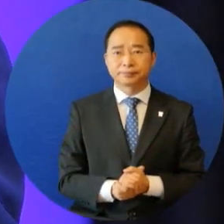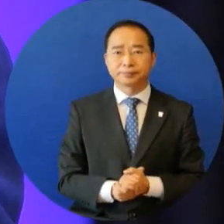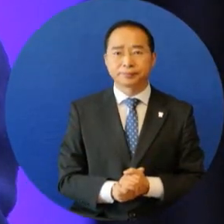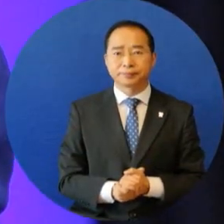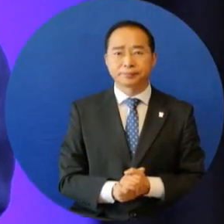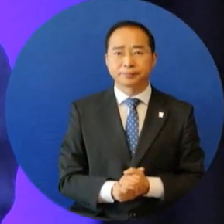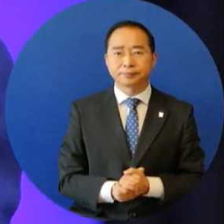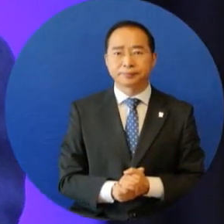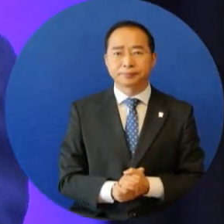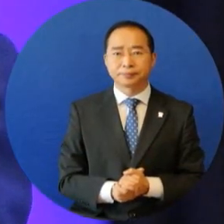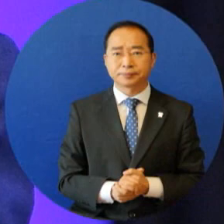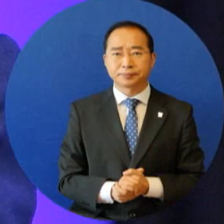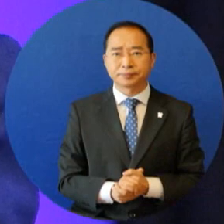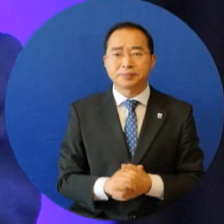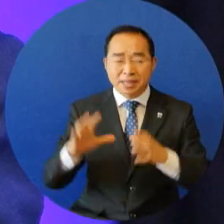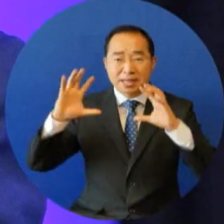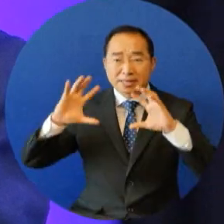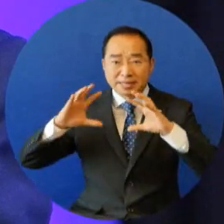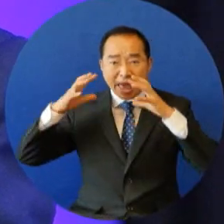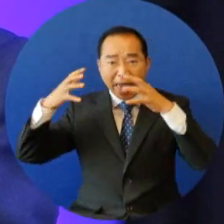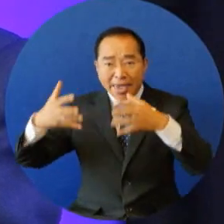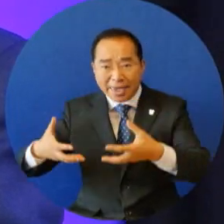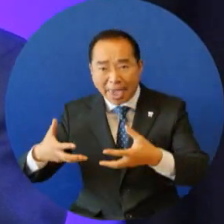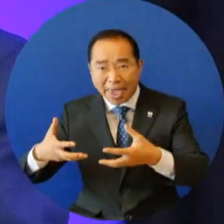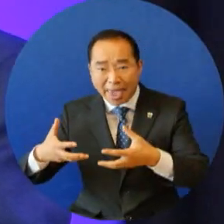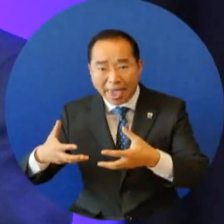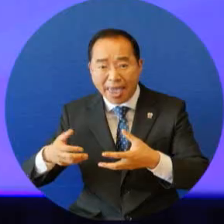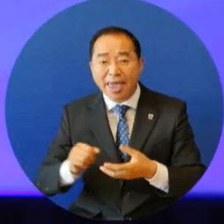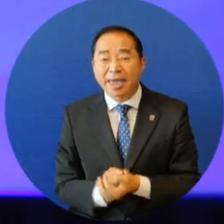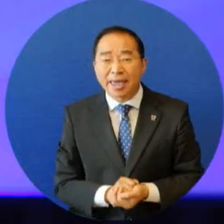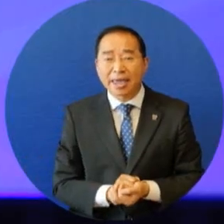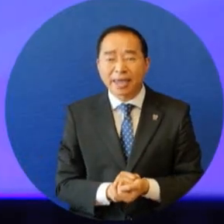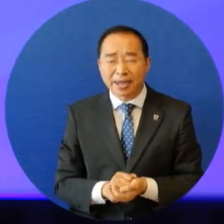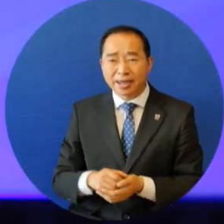세계 그 통화의 교환 시스템이